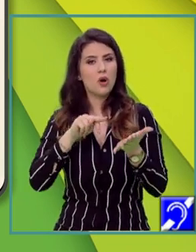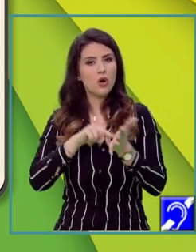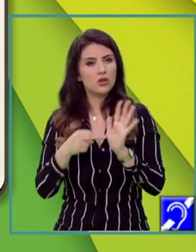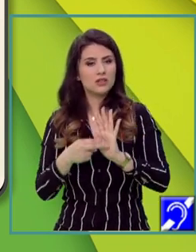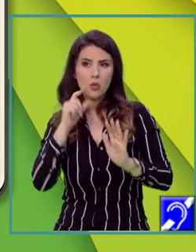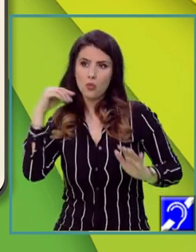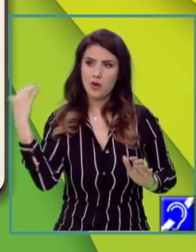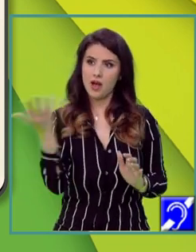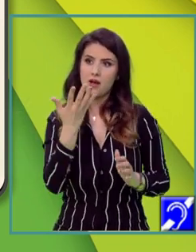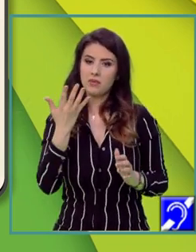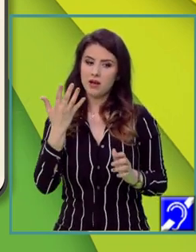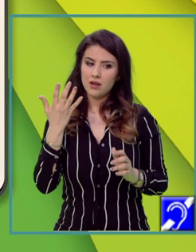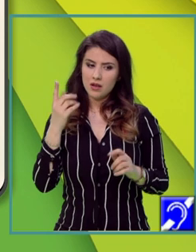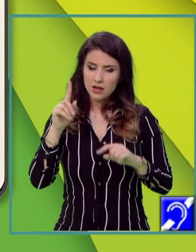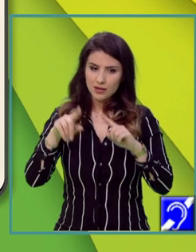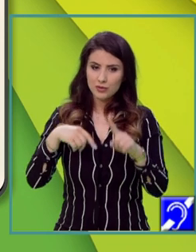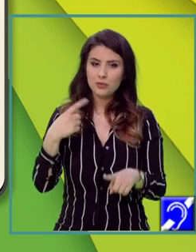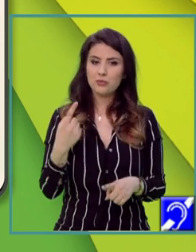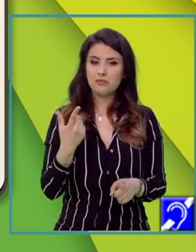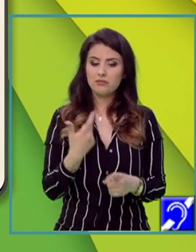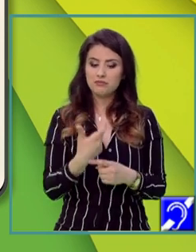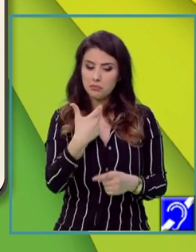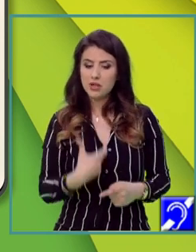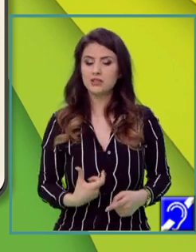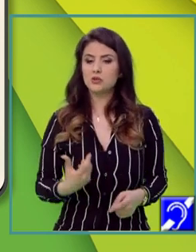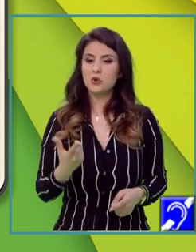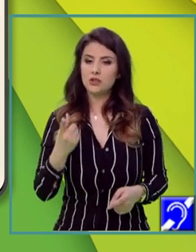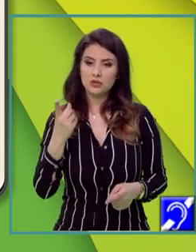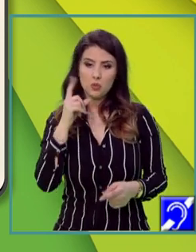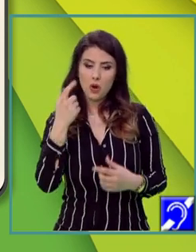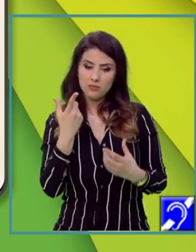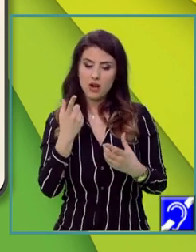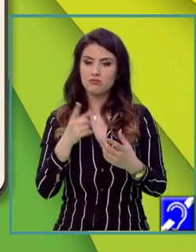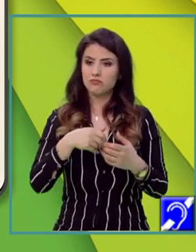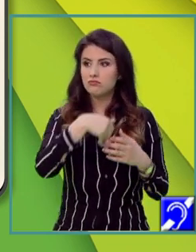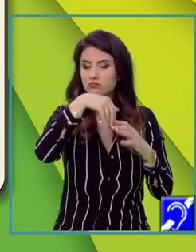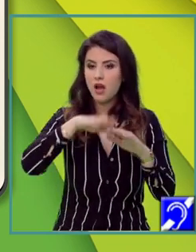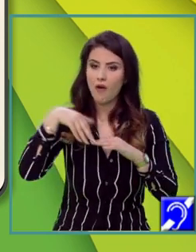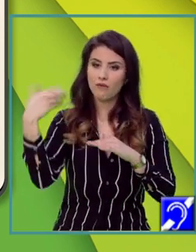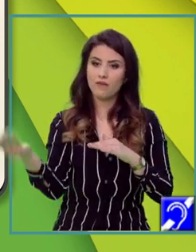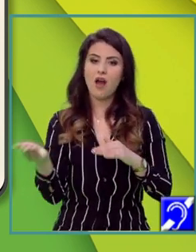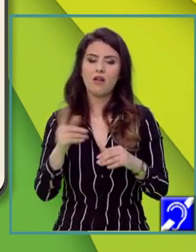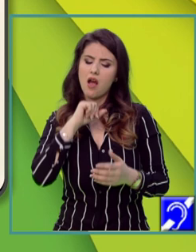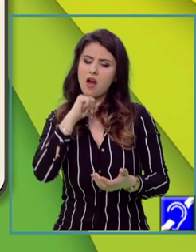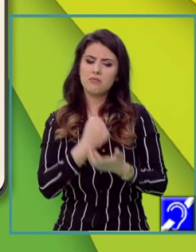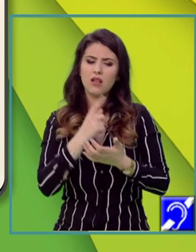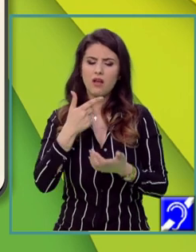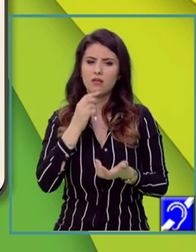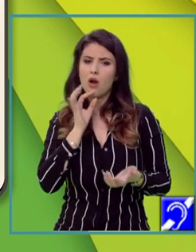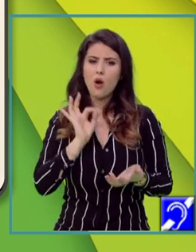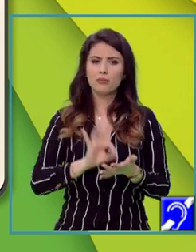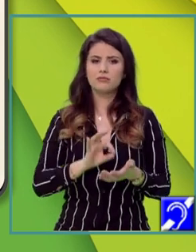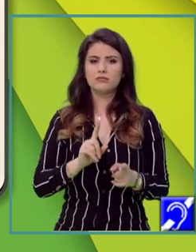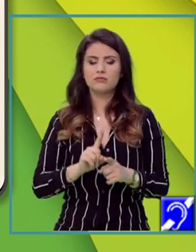după sistemul personal de Valori și lumea exterioară capabilă de compromisuri care îi